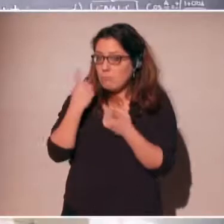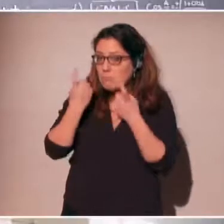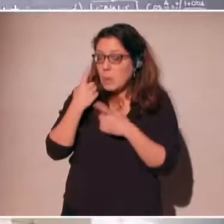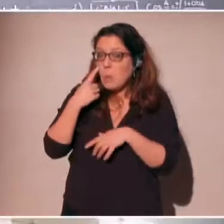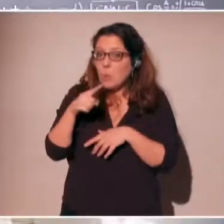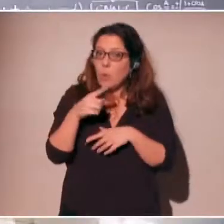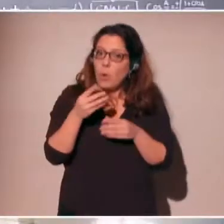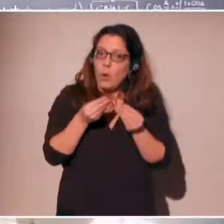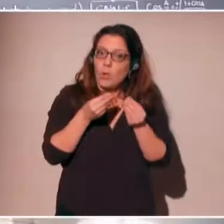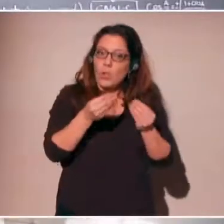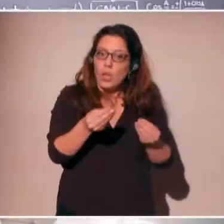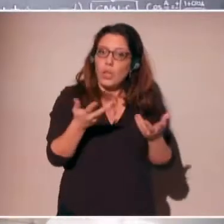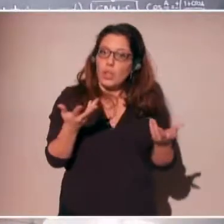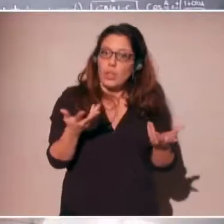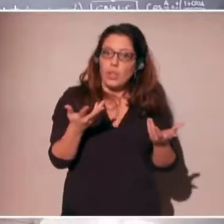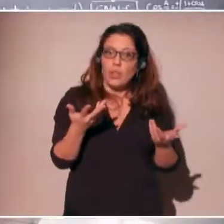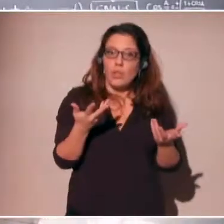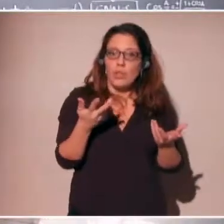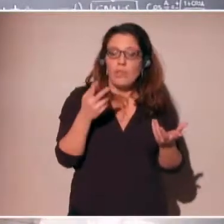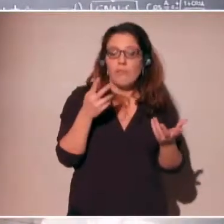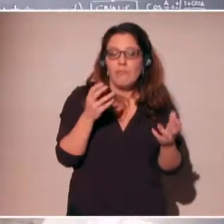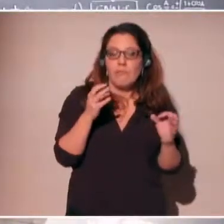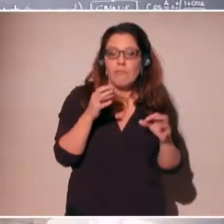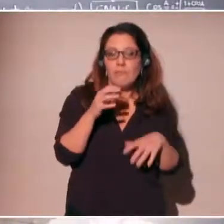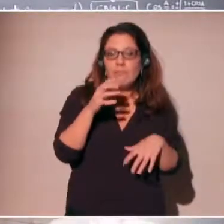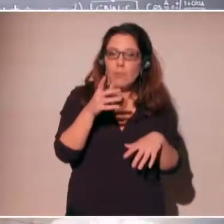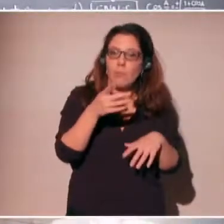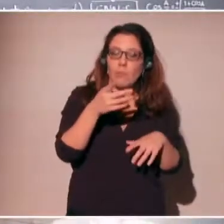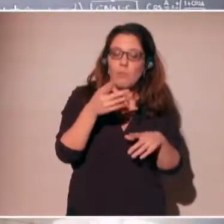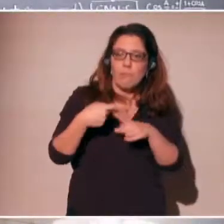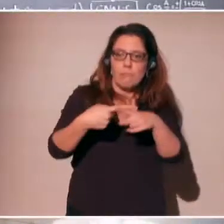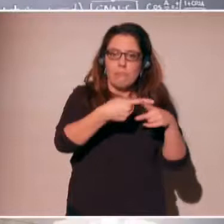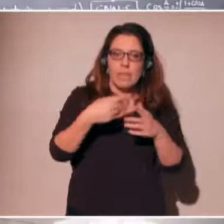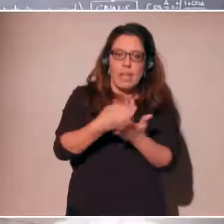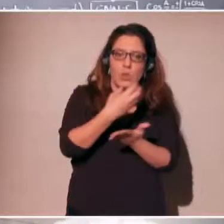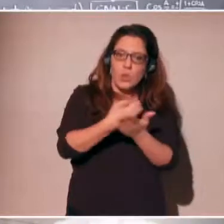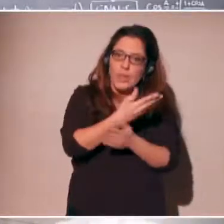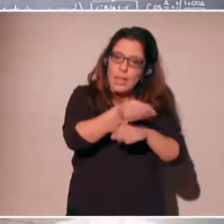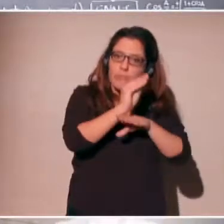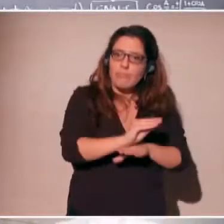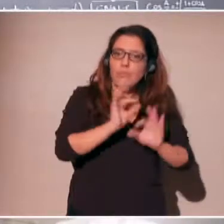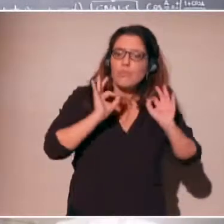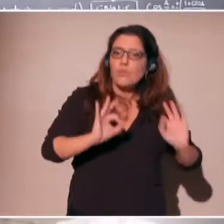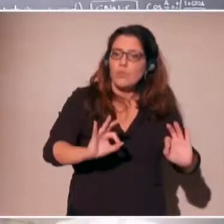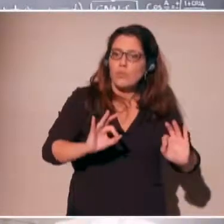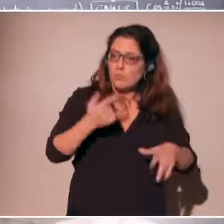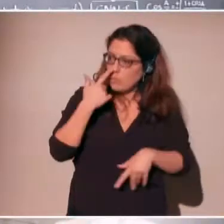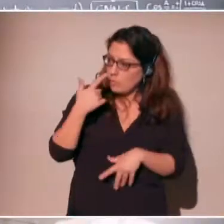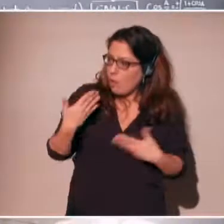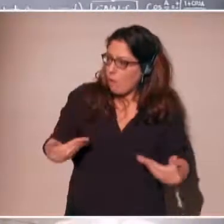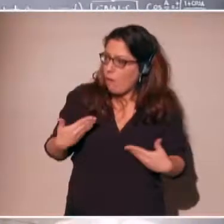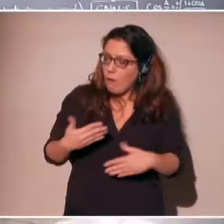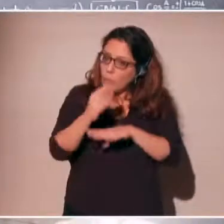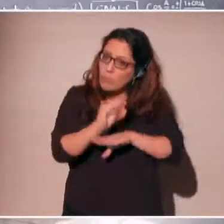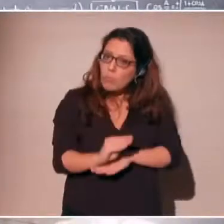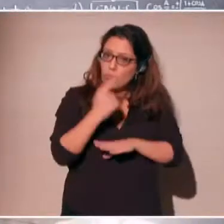plus smart, comme disent nos collègues américains, ce partage de données. Est-ce que le cadre juridique vous semble aujourd'hui suffisant?